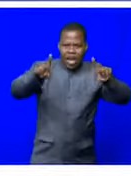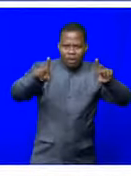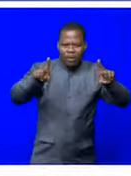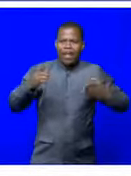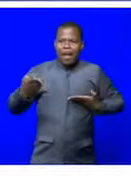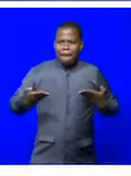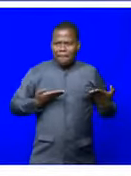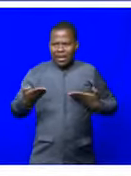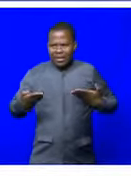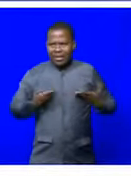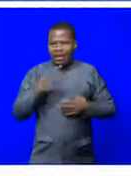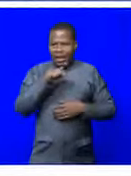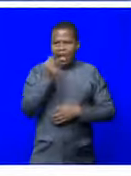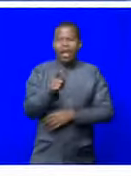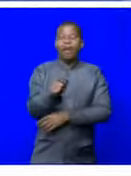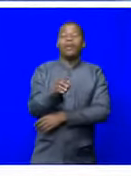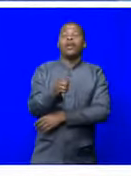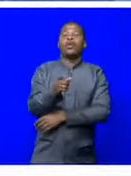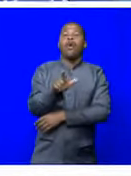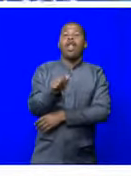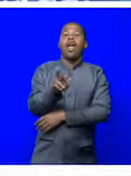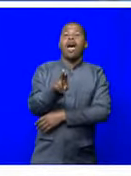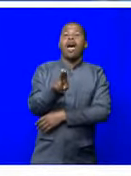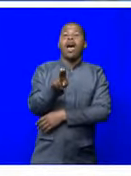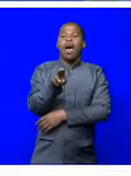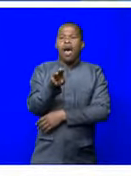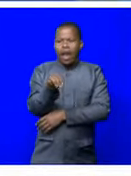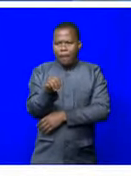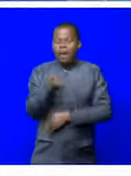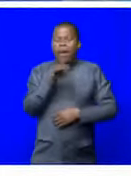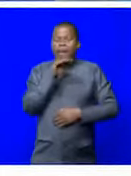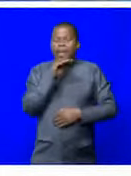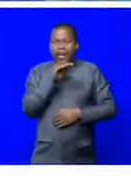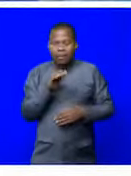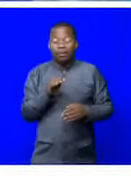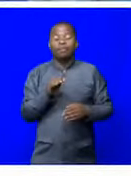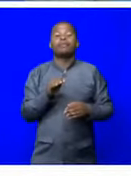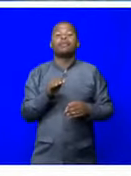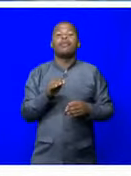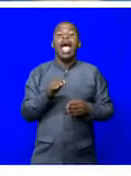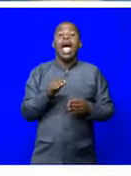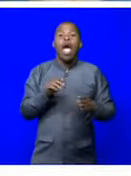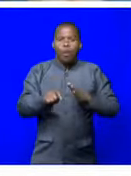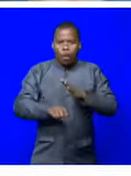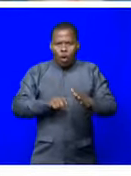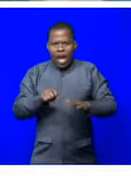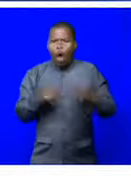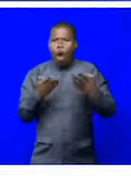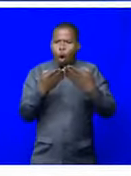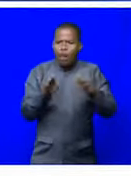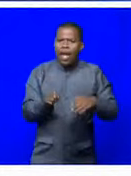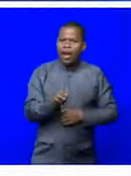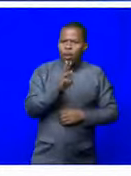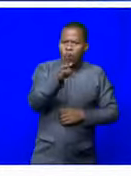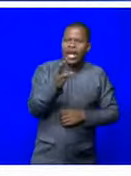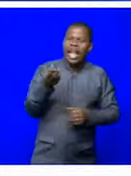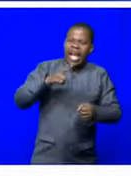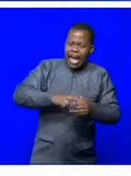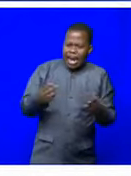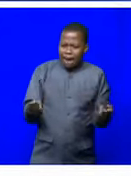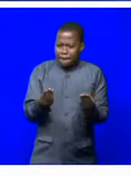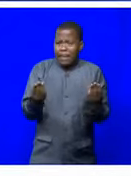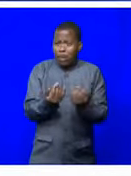itawuhlanyela imali kuleli kuphindze kwakhe ke mathuba yemisebenzi ngenkampani ilash hele khicita tinwele itoloram